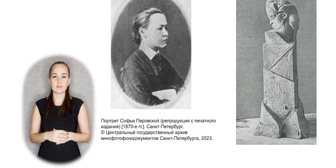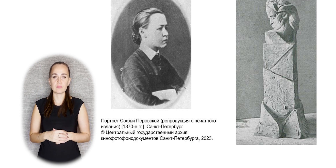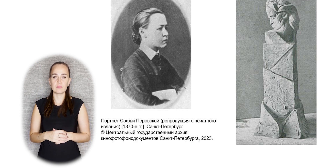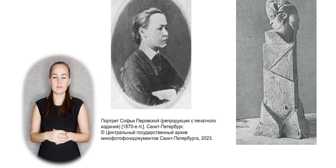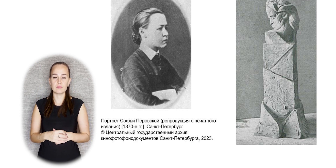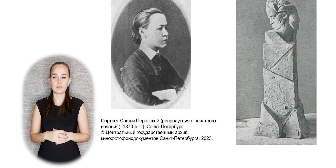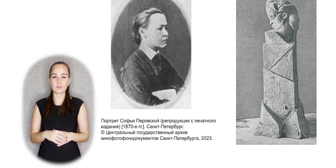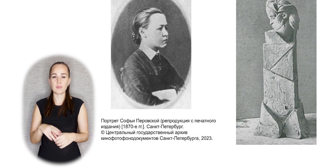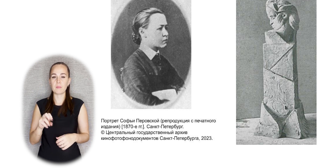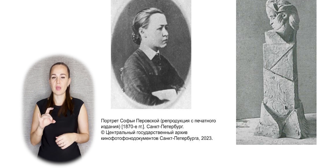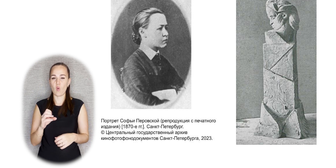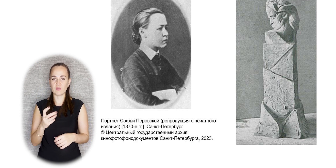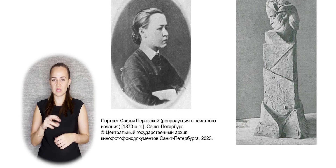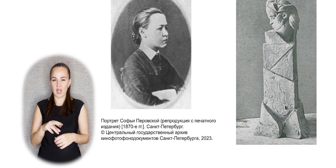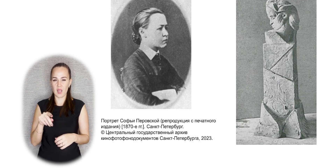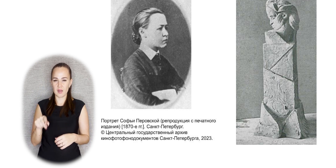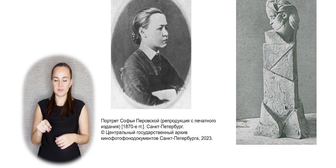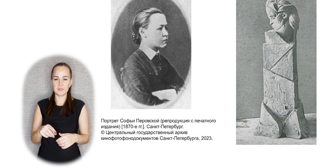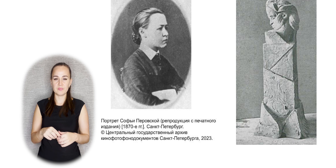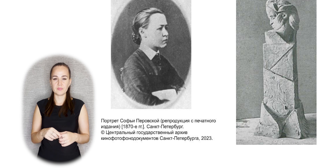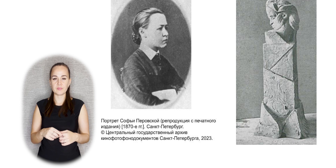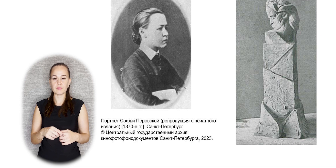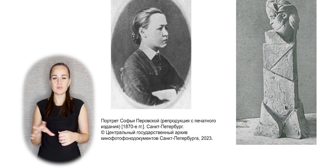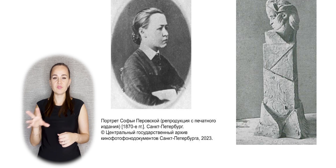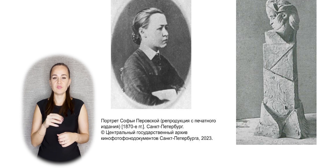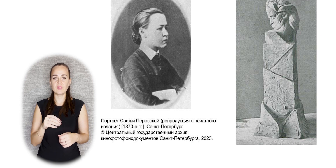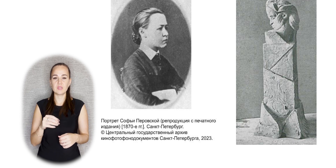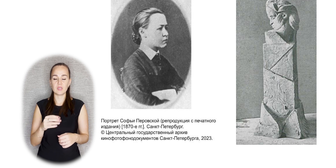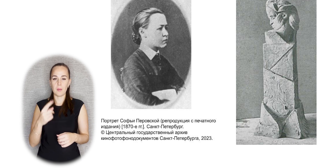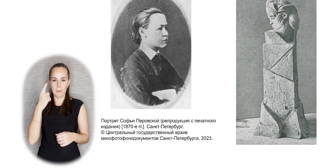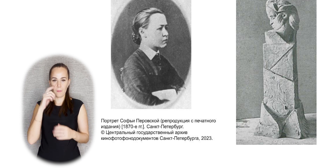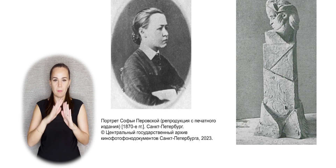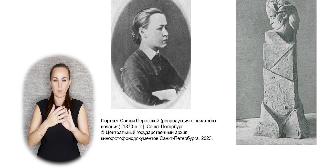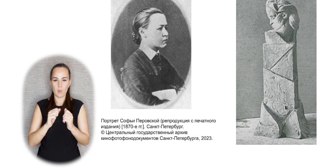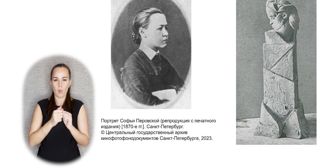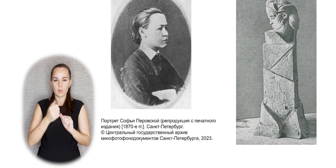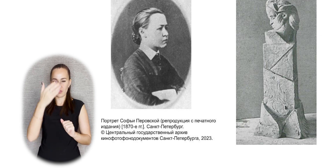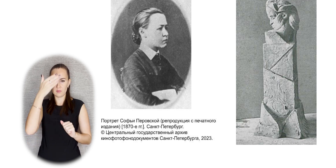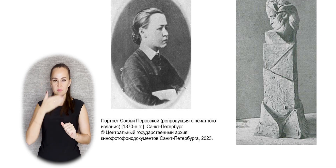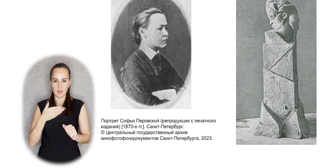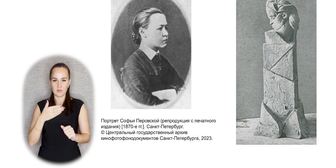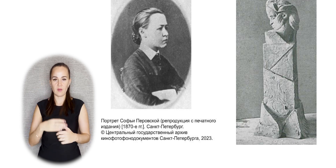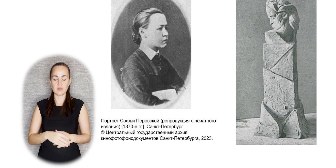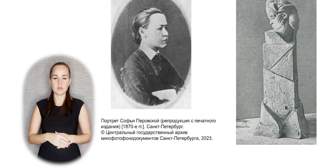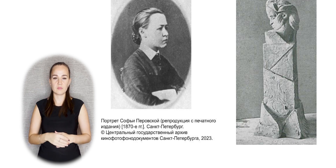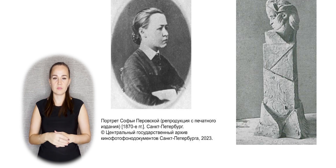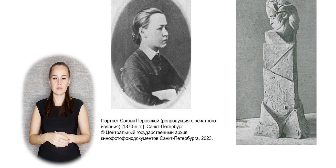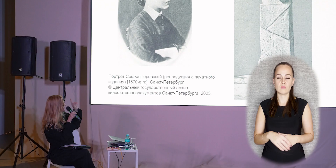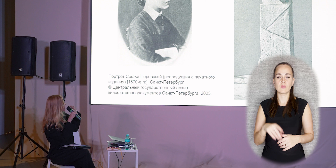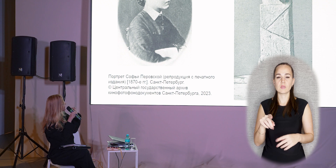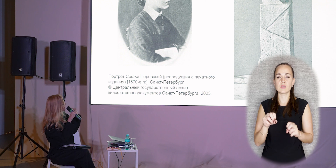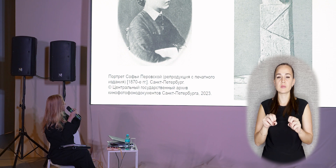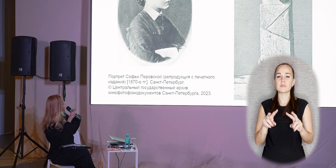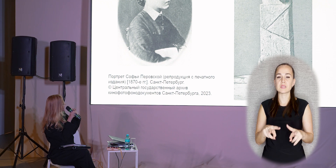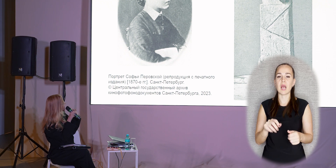Обычно Софью Перовскую в фас, все более-менее помнят, анфас, в профиль, не совсем профиль, но все равно.